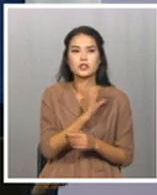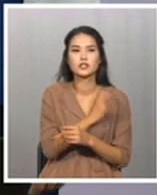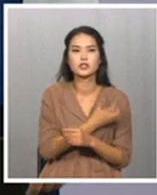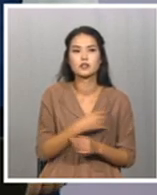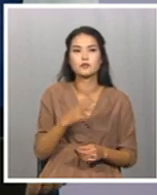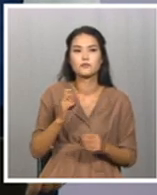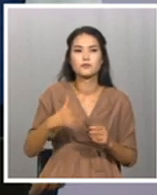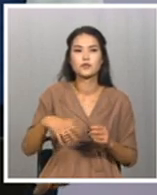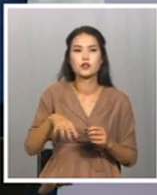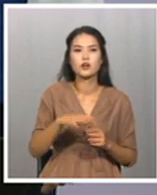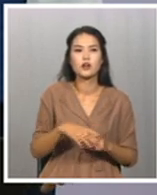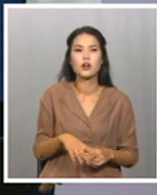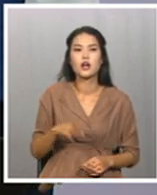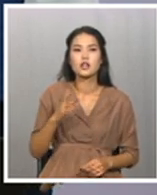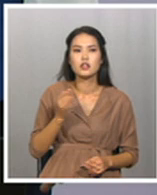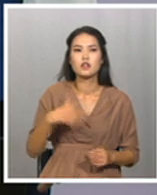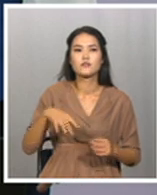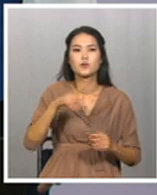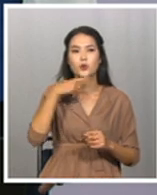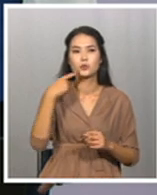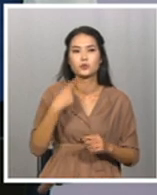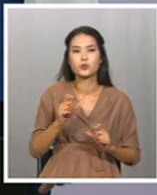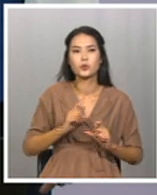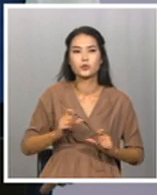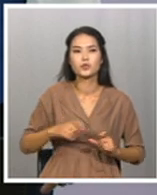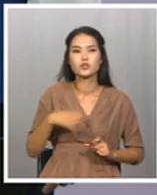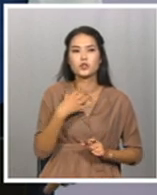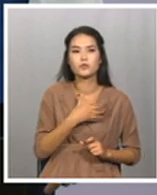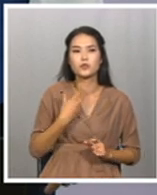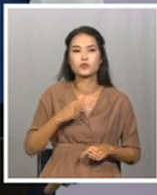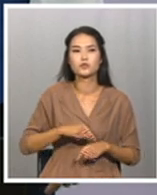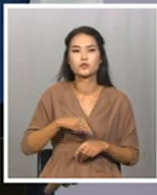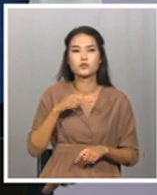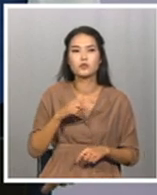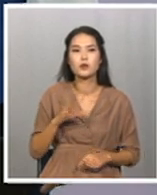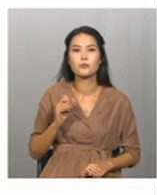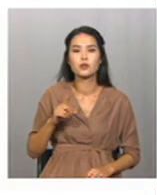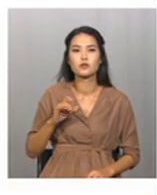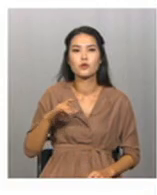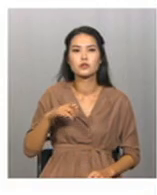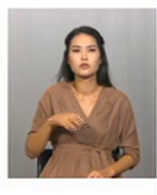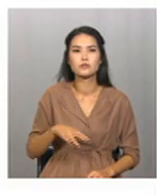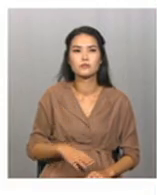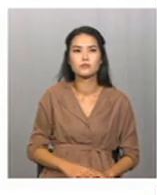народ. Для всех русских людей важно чувство патриотизма.